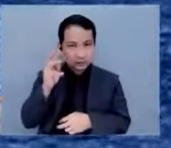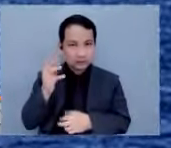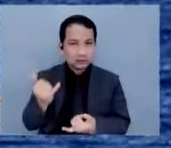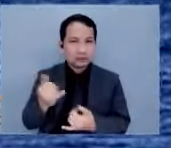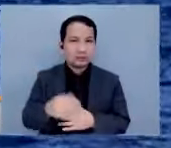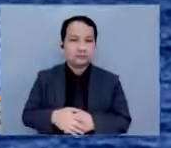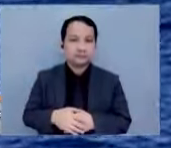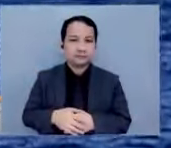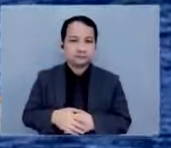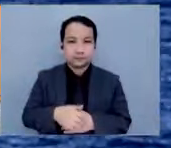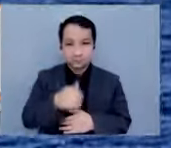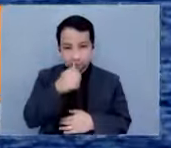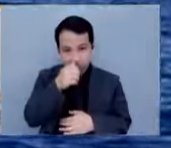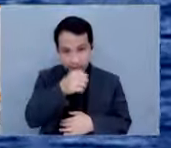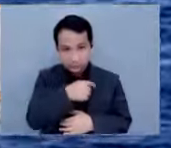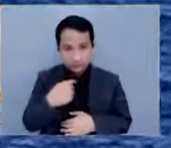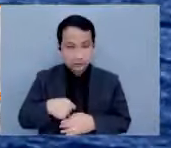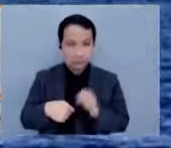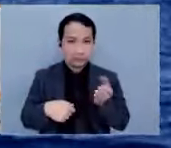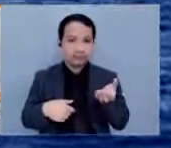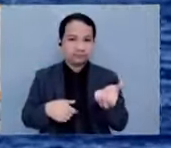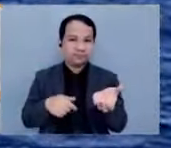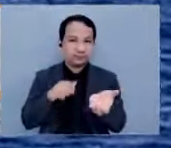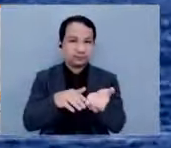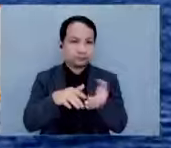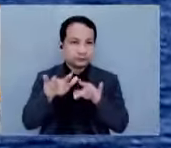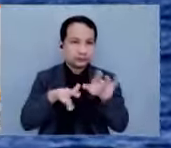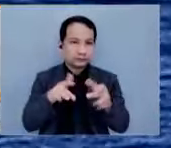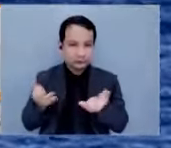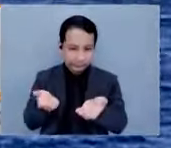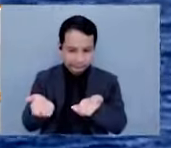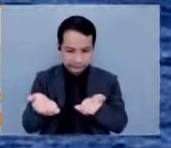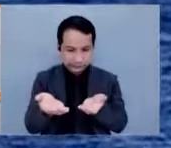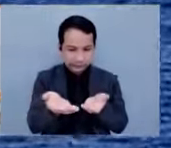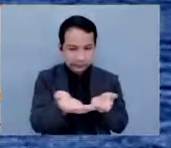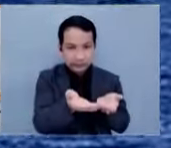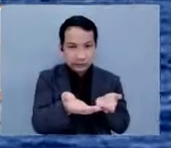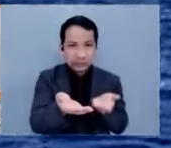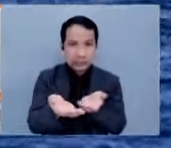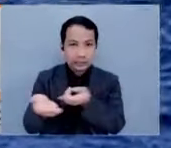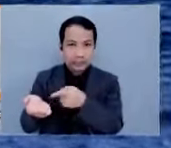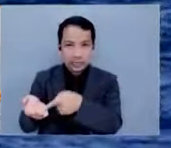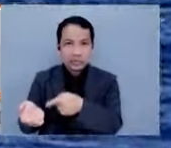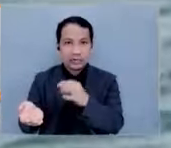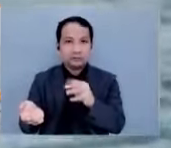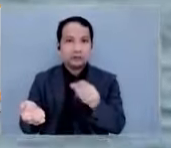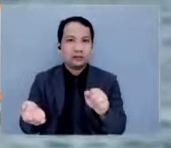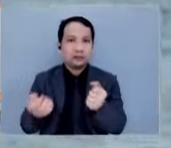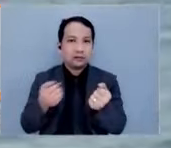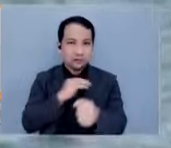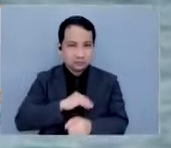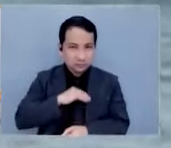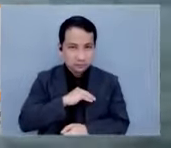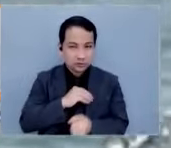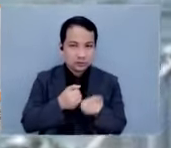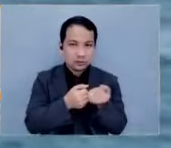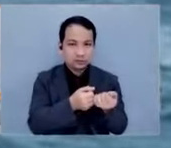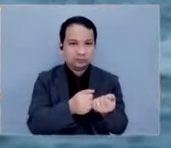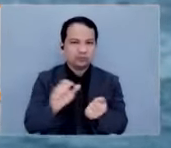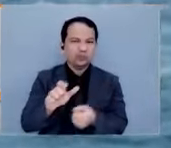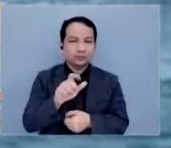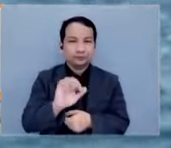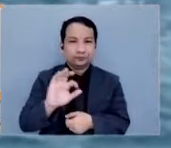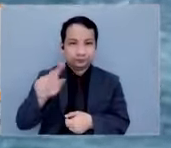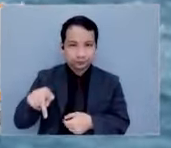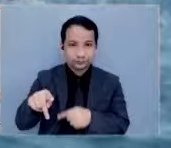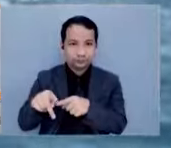Chinese militia vessels na ito ang aktibong nanghaharang at nanggigipit sa mga barko ng Pilipinas tuwing may resupply mission. Para sa AFP, mas nakababahala raw ang